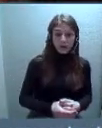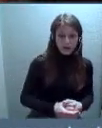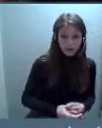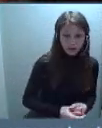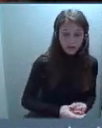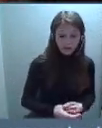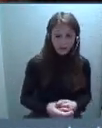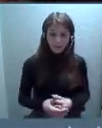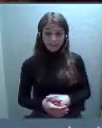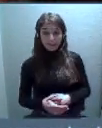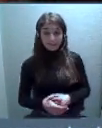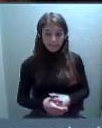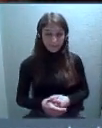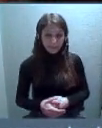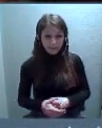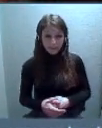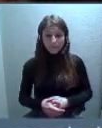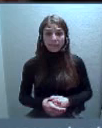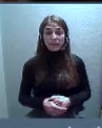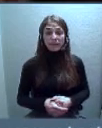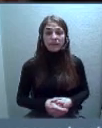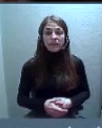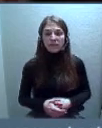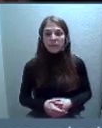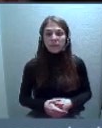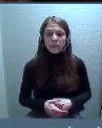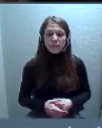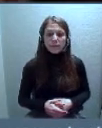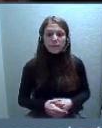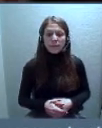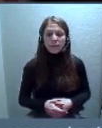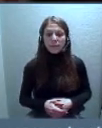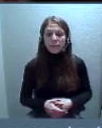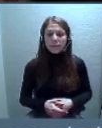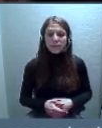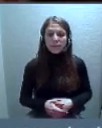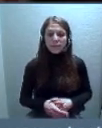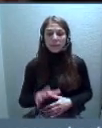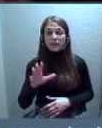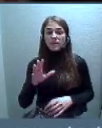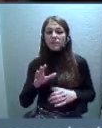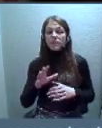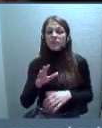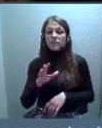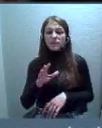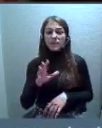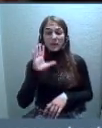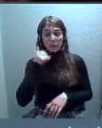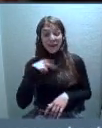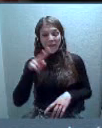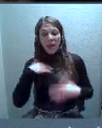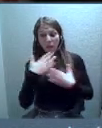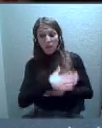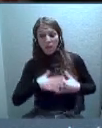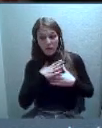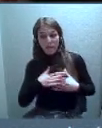pour ça que je suis très honorée d'avoir présidé ce jury. Les délibérations ont été extrêmement intéressantes.